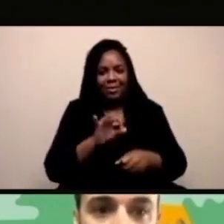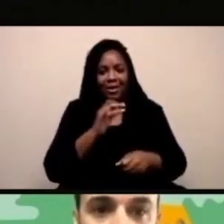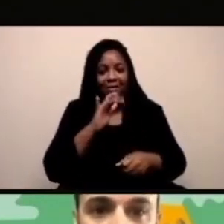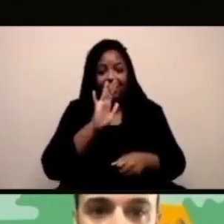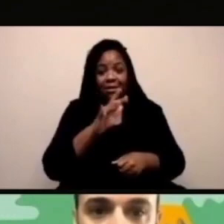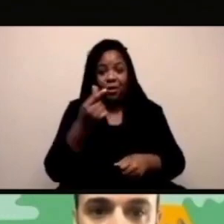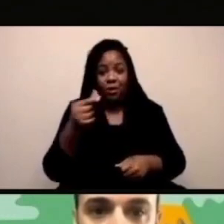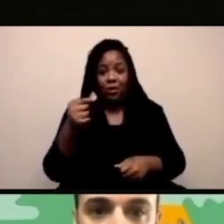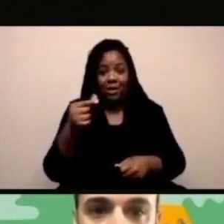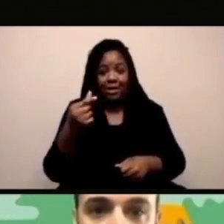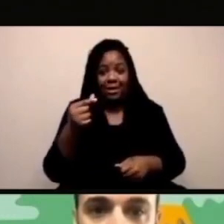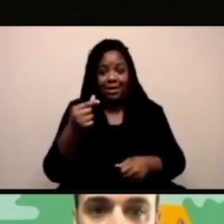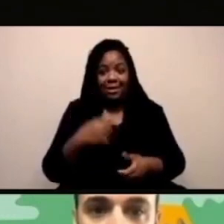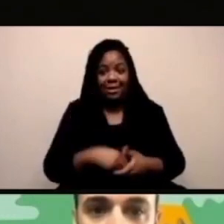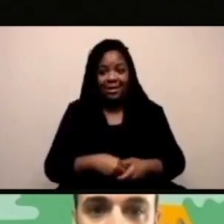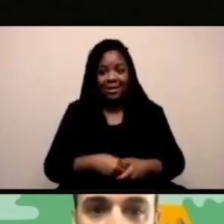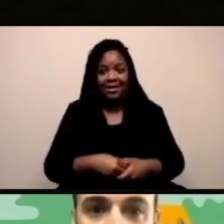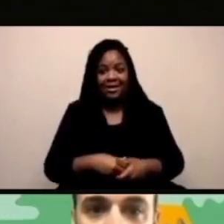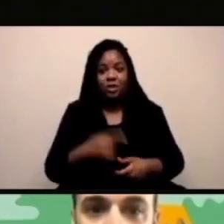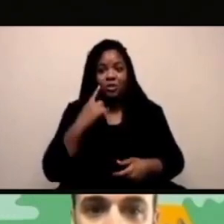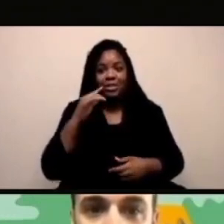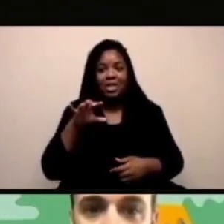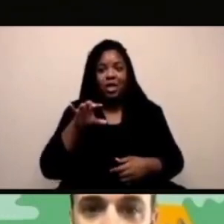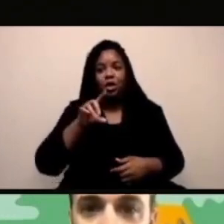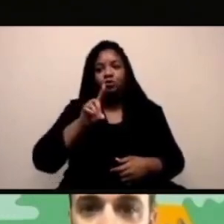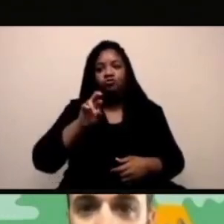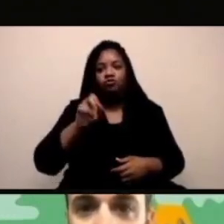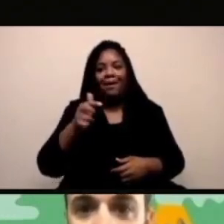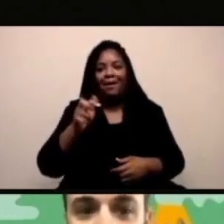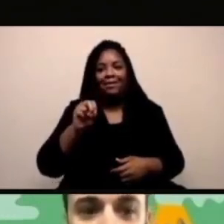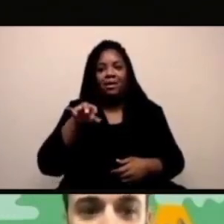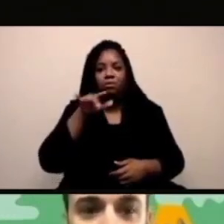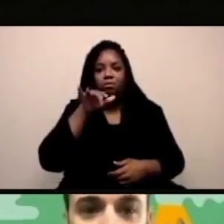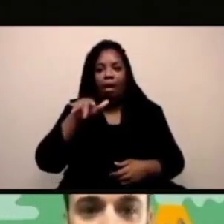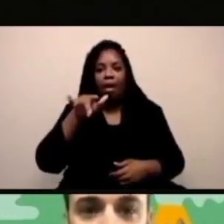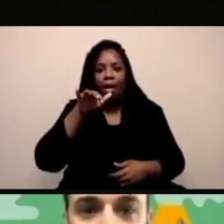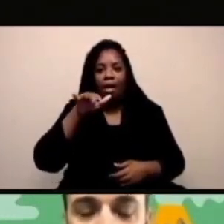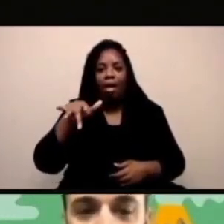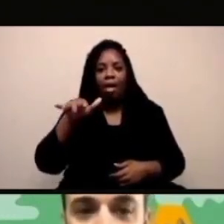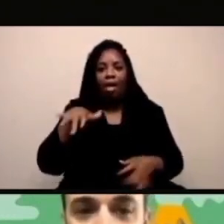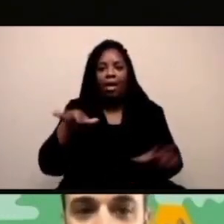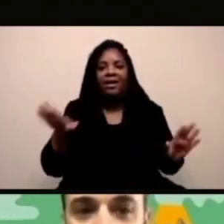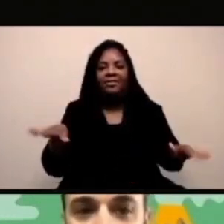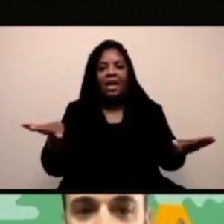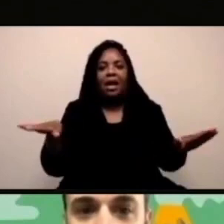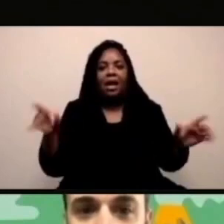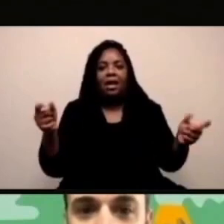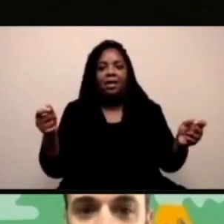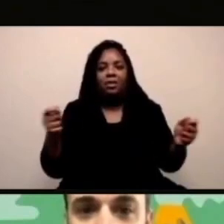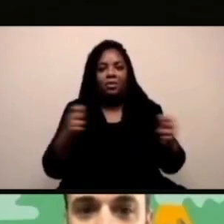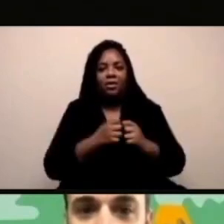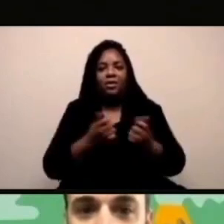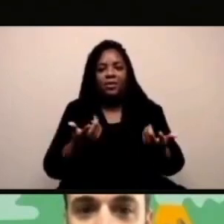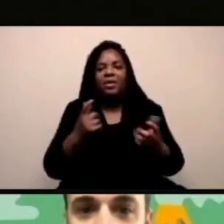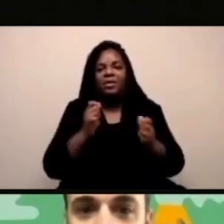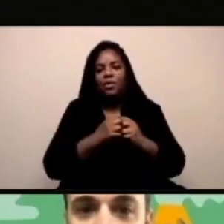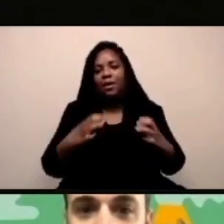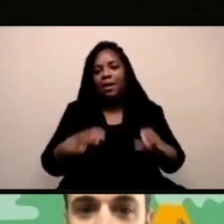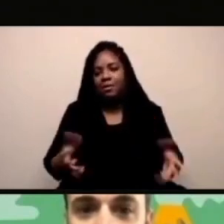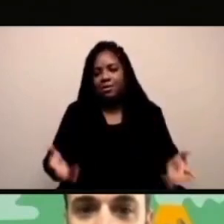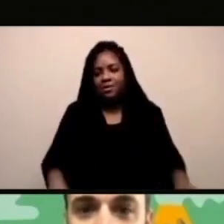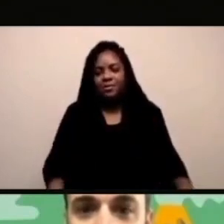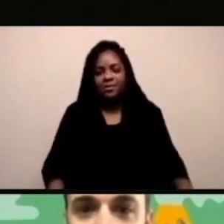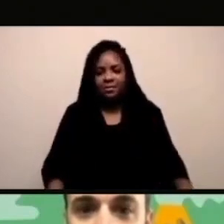エリックがやったもののほぼ一緒であと要はこういうコスチュームです